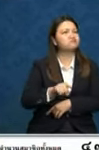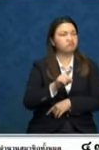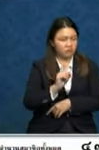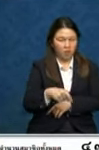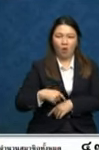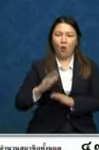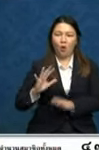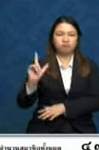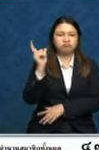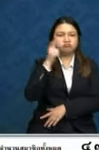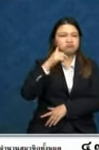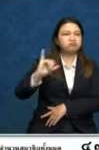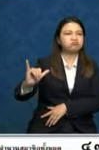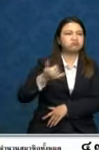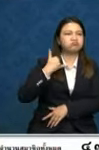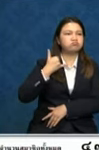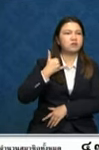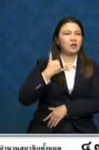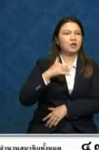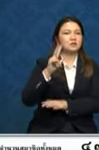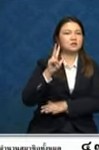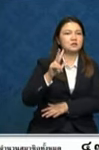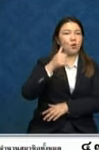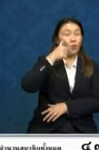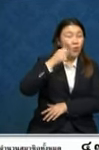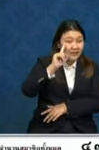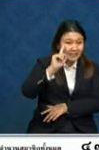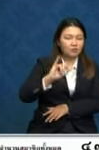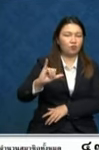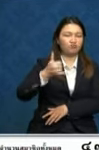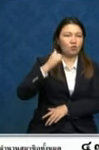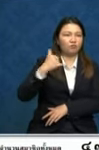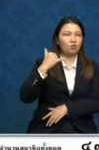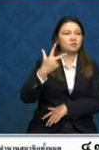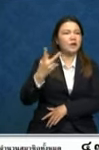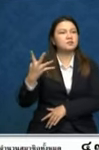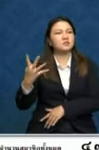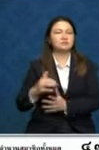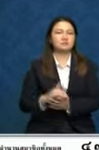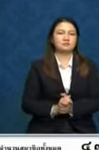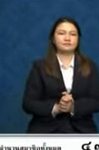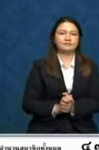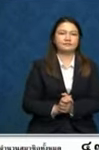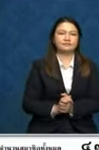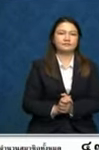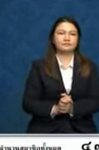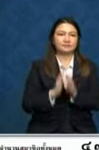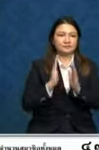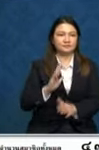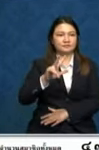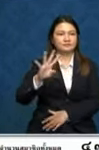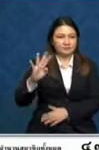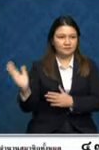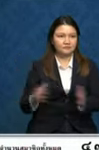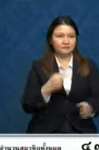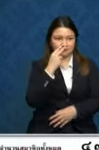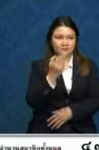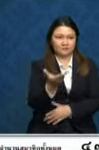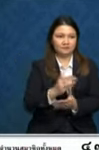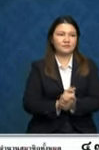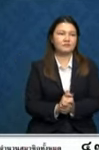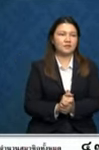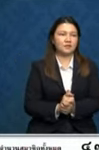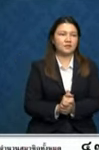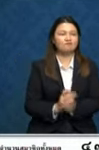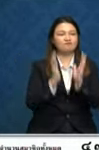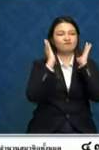ผู้ใช้บริการถึง 3-4 คนต่อวันต่อมาครับท่านประธานผมขอใช้ที่ประชุมแห่งนี้ช่วยท่านประชาสัมพันธ์